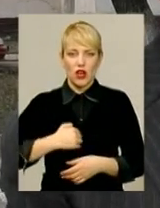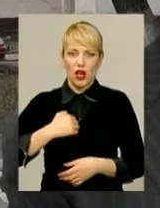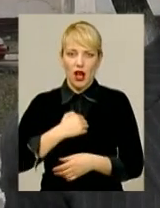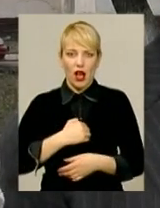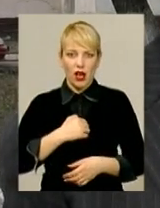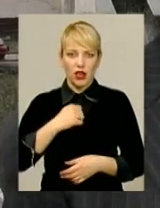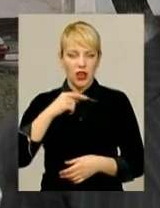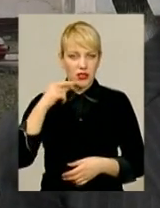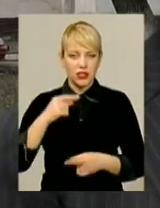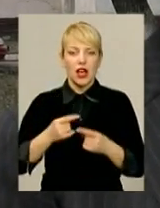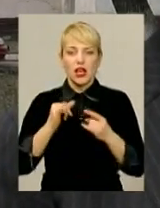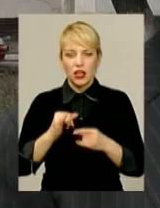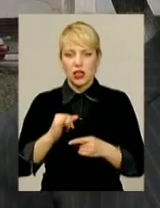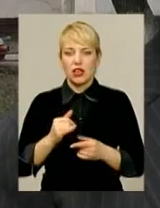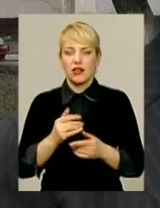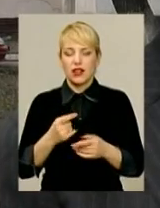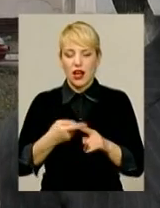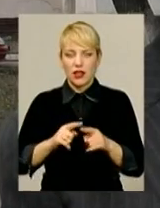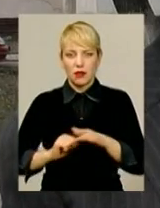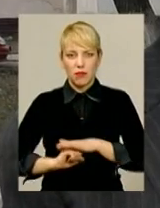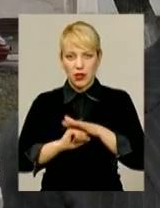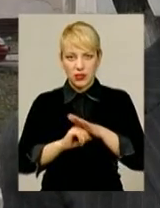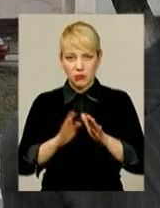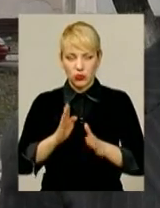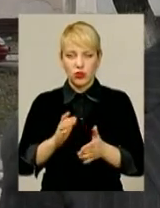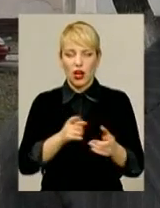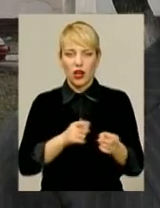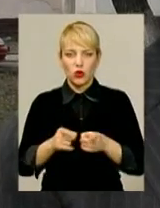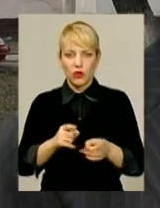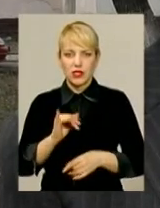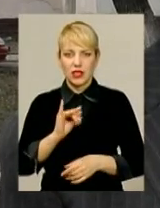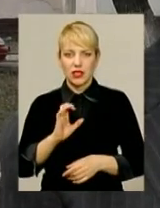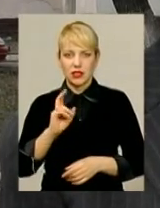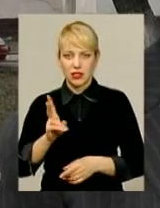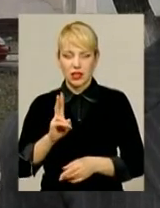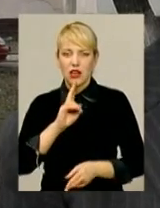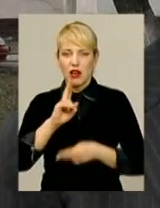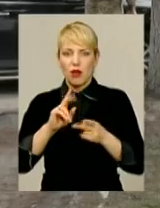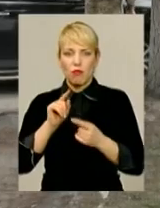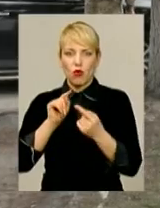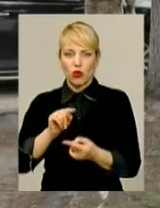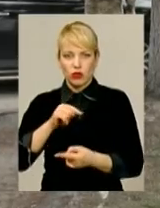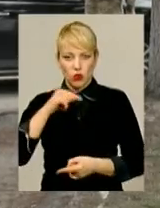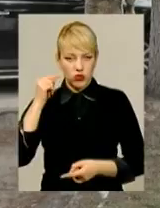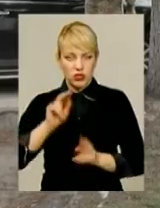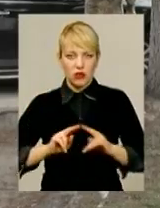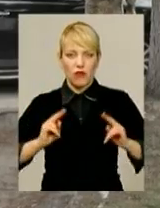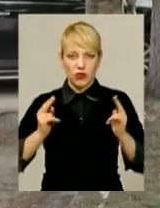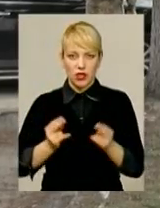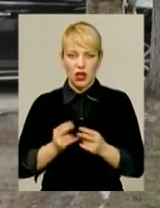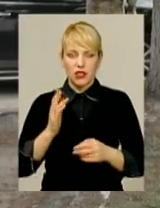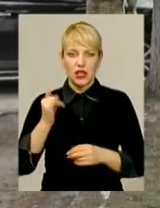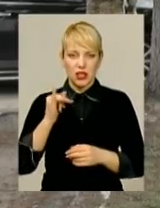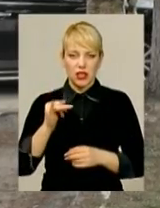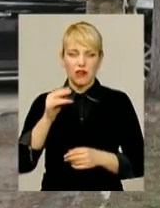этого установленного юридического факта будет готовиться исковое заявление против Российской Федерации. Агрессор должен будет